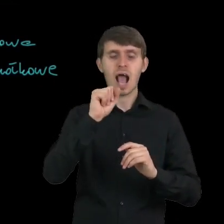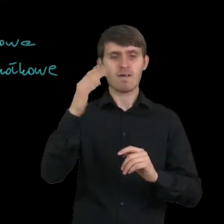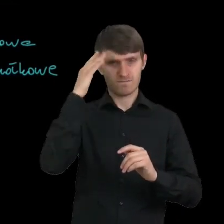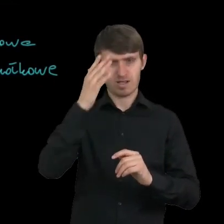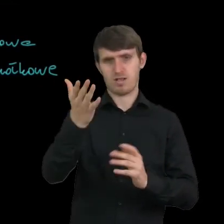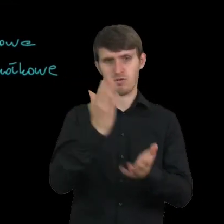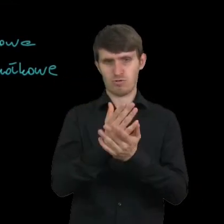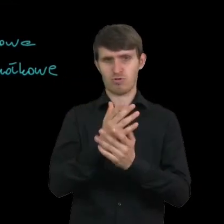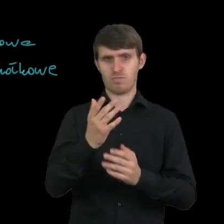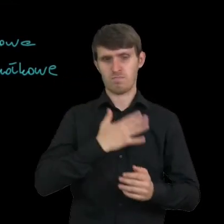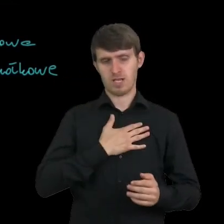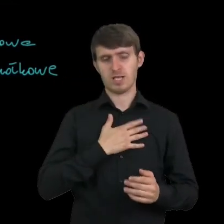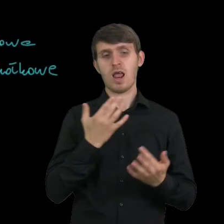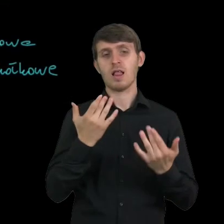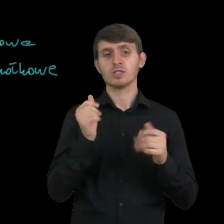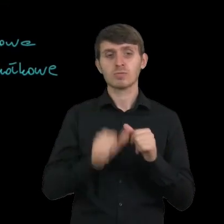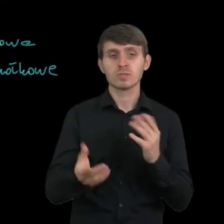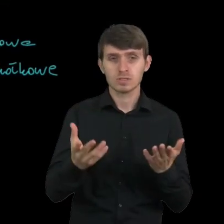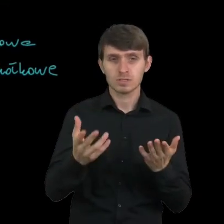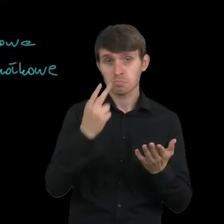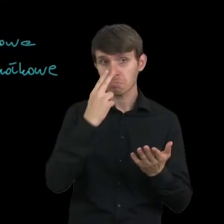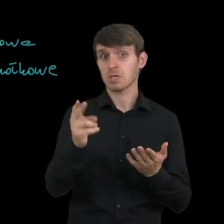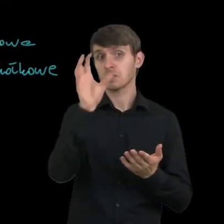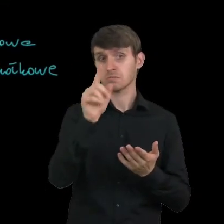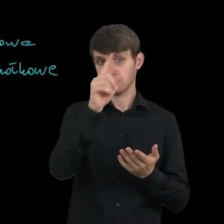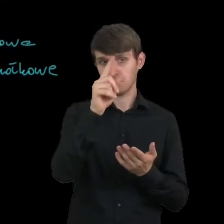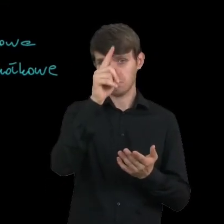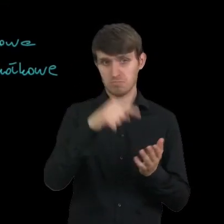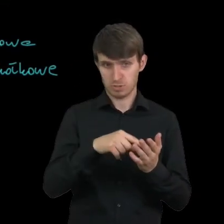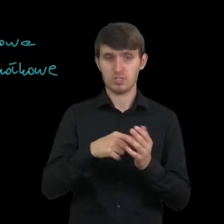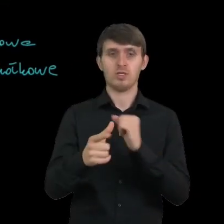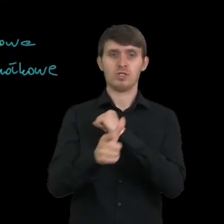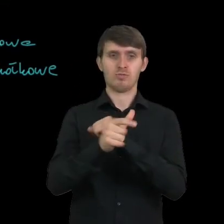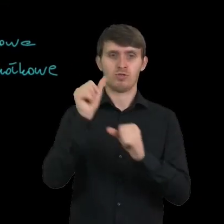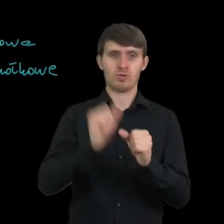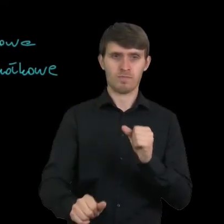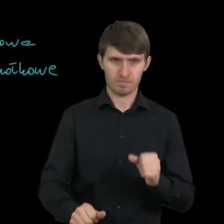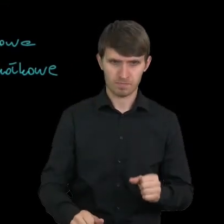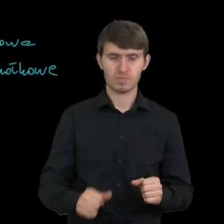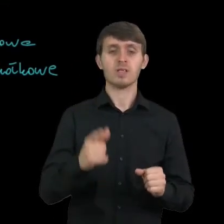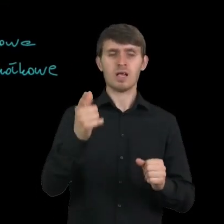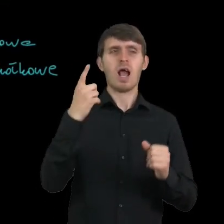miara tego kąta to 70 stopni. I otrzymujemy, że miara kąta